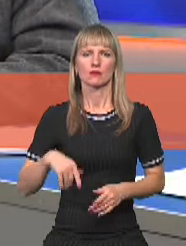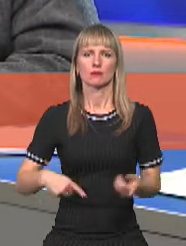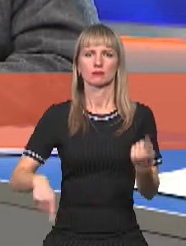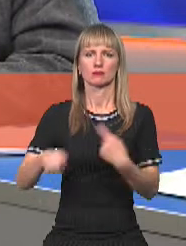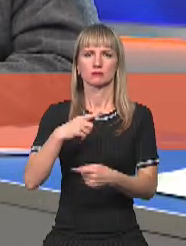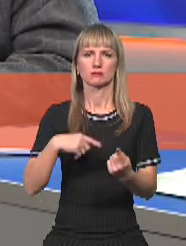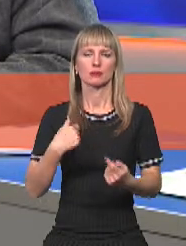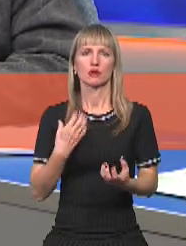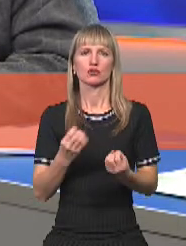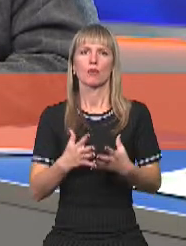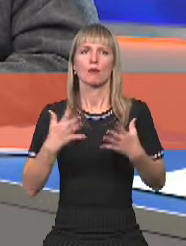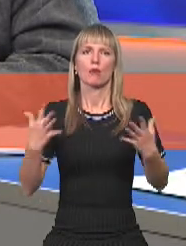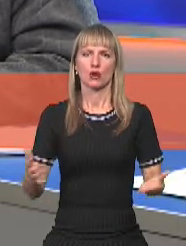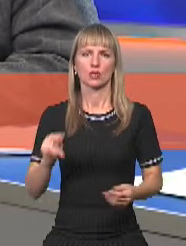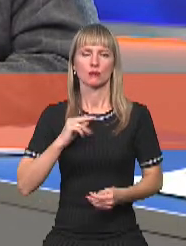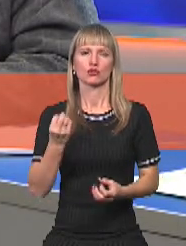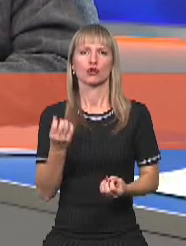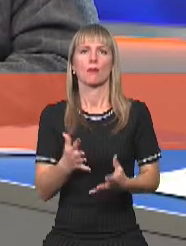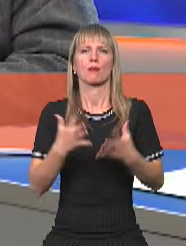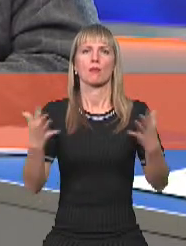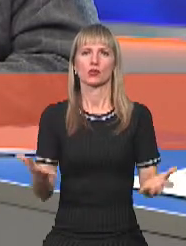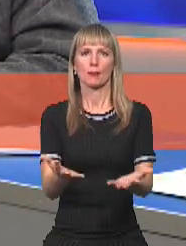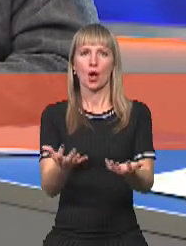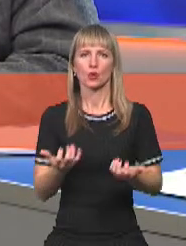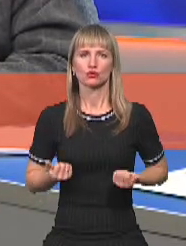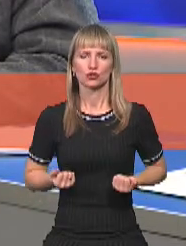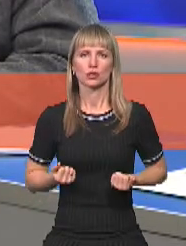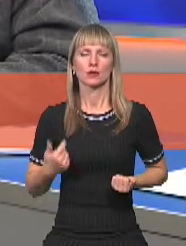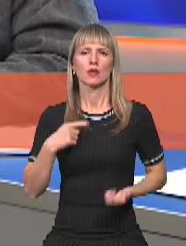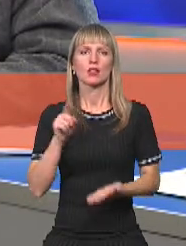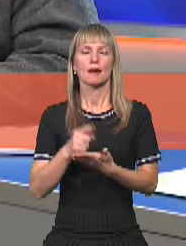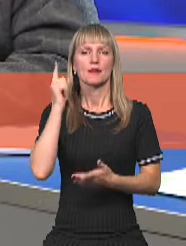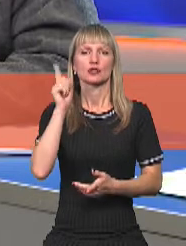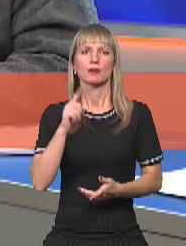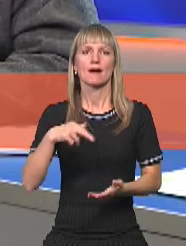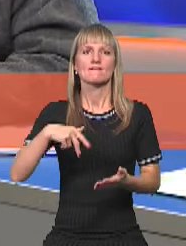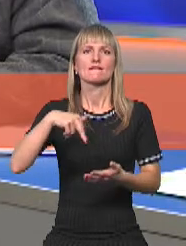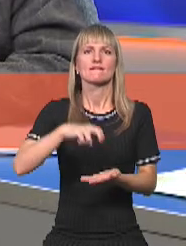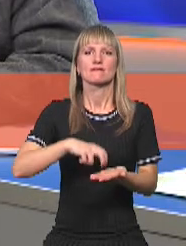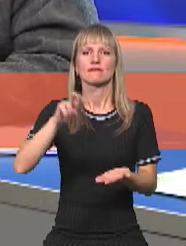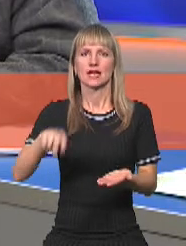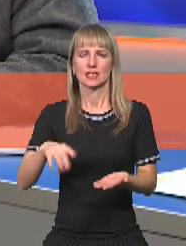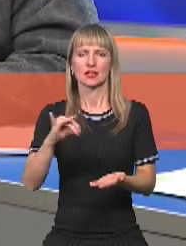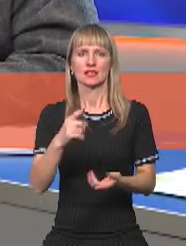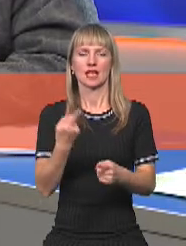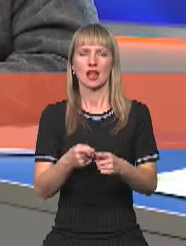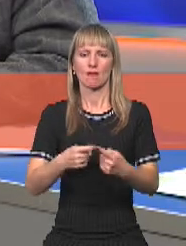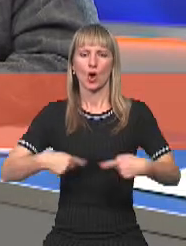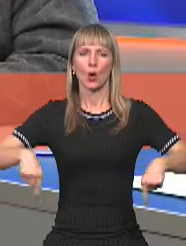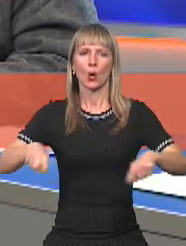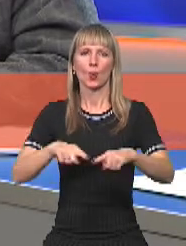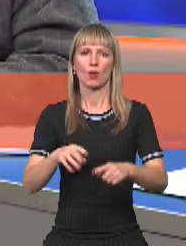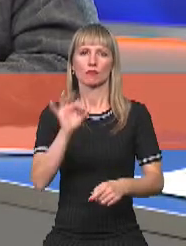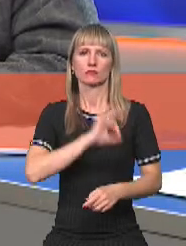круговому. Мы начинаем еще больше работать, чтобы еще больше получить. На самом деле мы должны понять, что нужно выйти из этого круга потребительского. Потому что